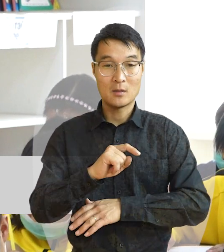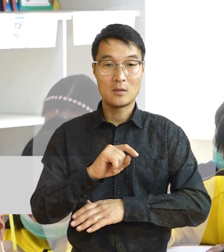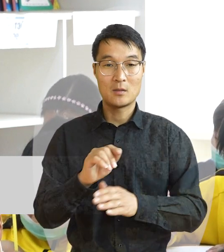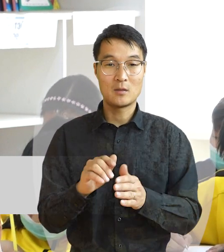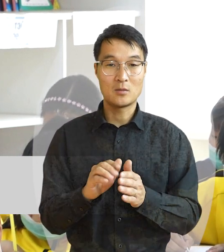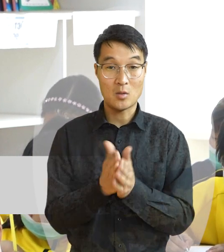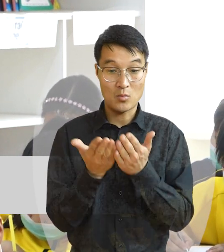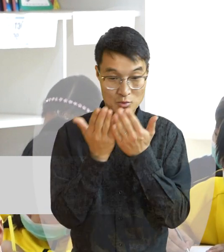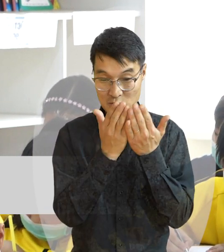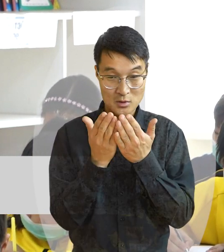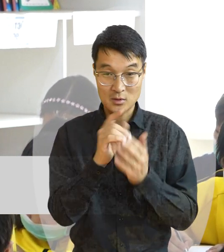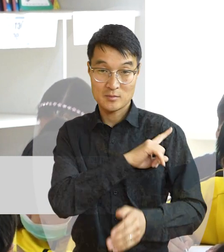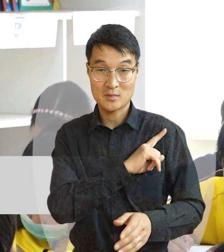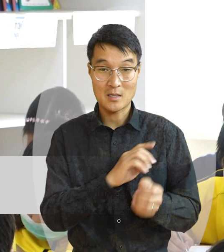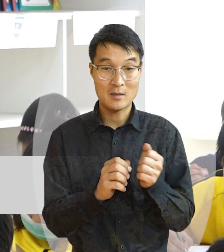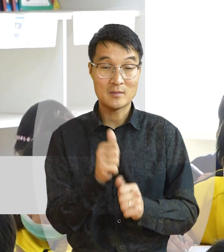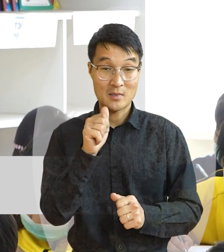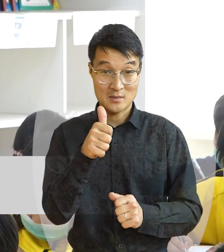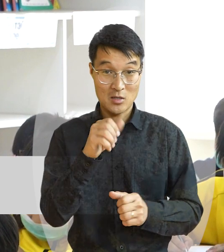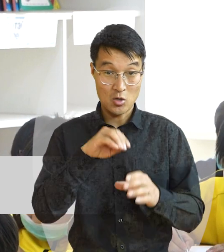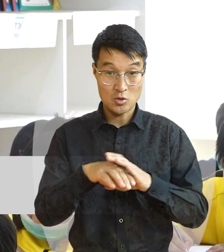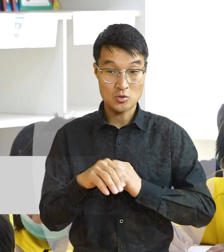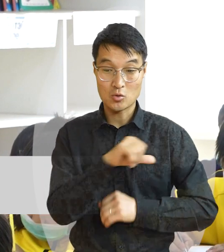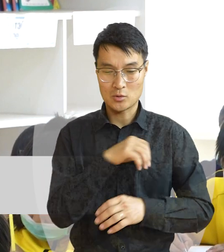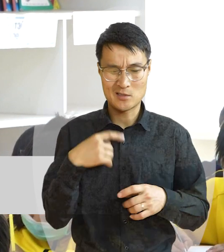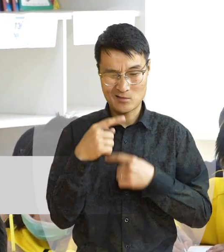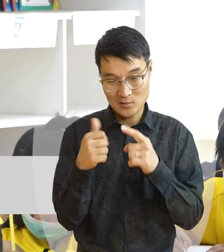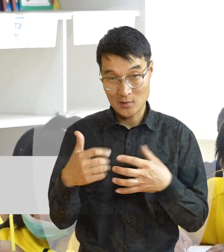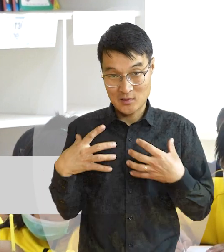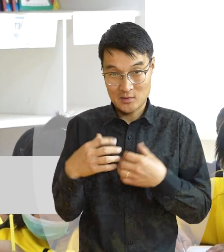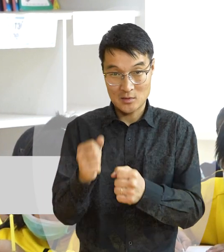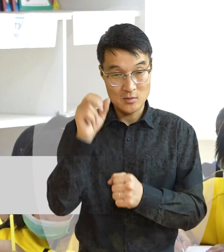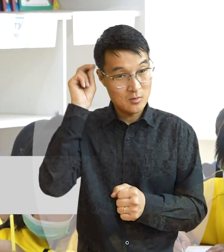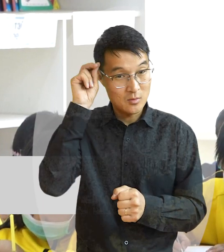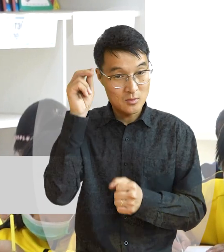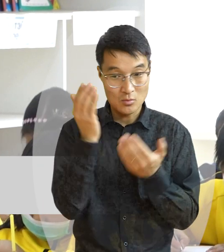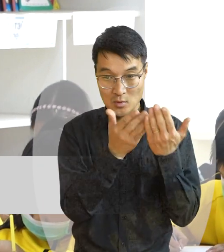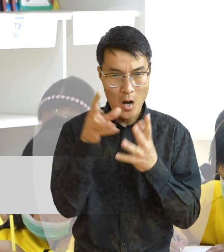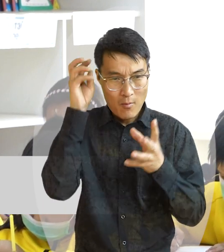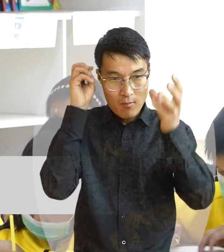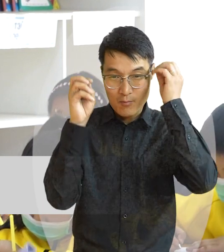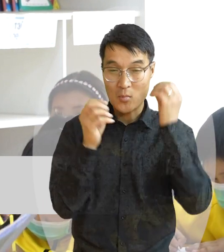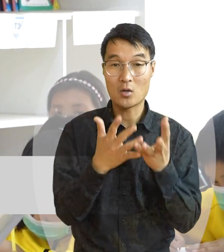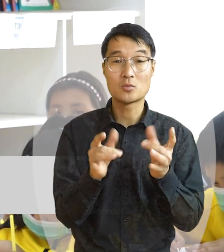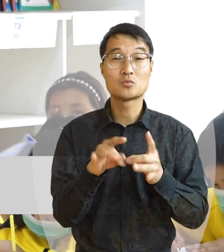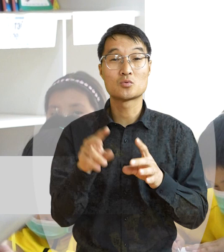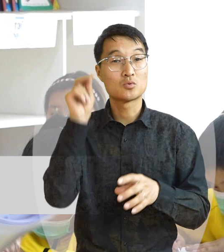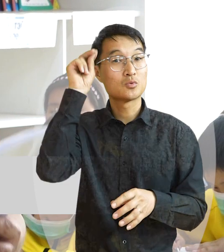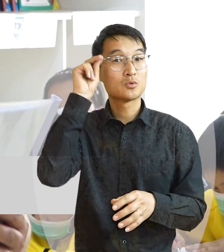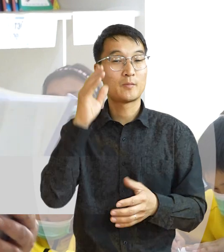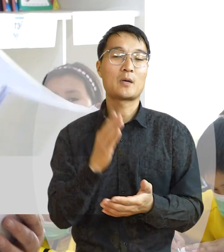аавтайгаа хамтарсан. За, тэгээ код оруулаад өөрөө одоо ном сонгоод уншдаг болсноо бол нэлээд давуу талтай байгаа. За, энэ цахим